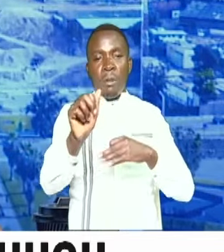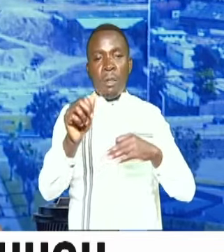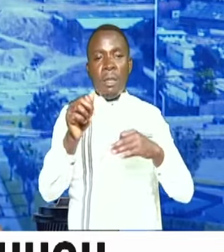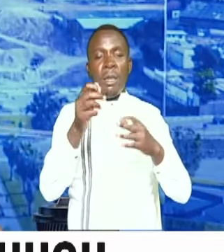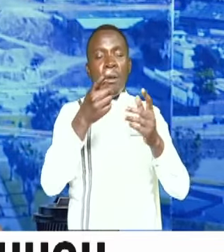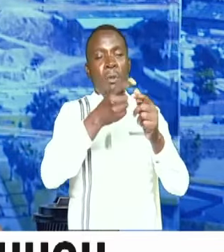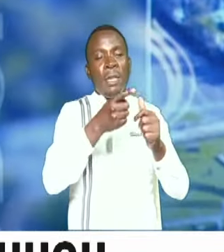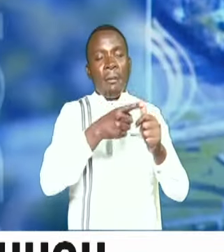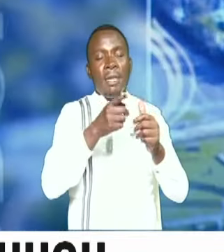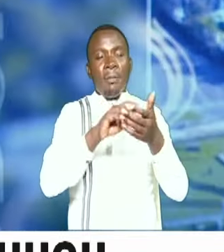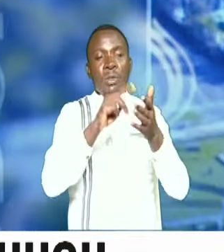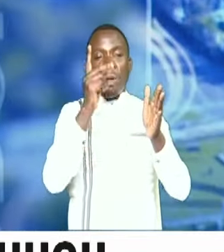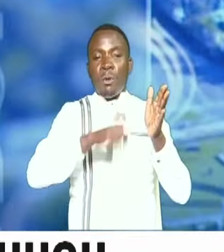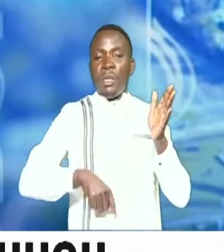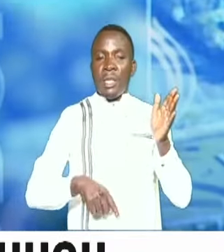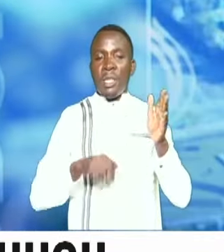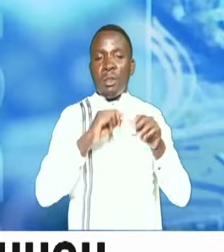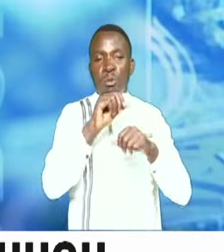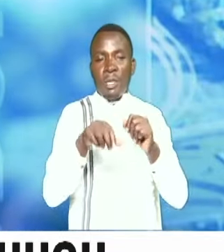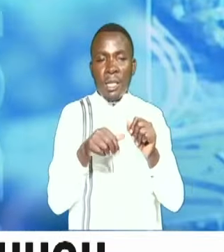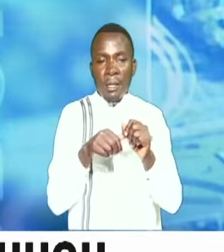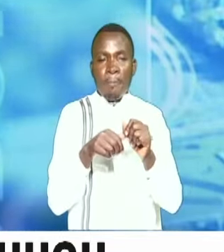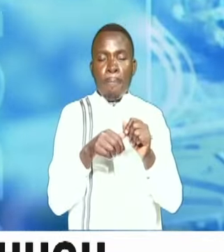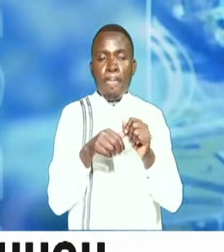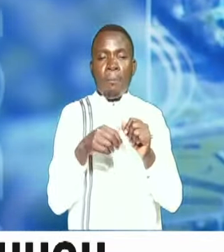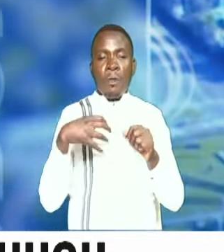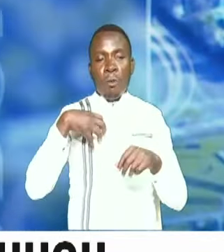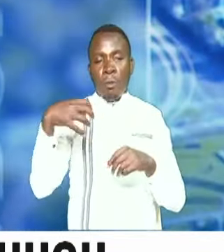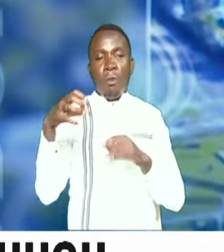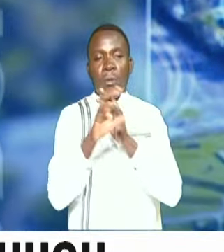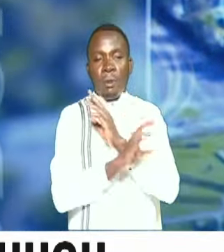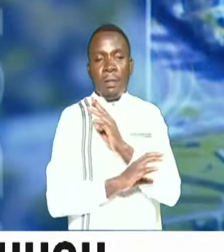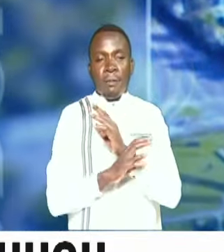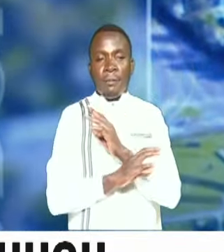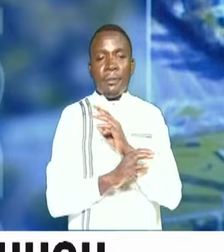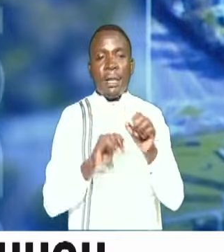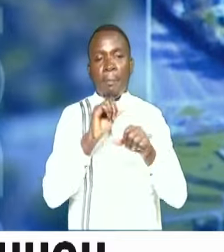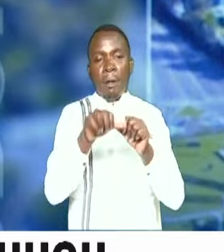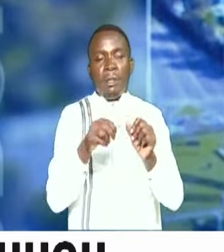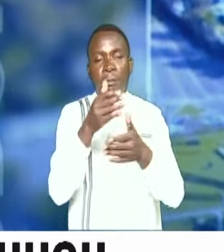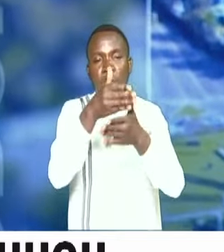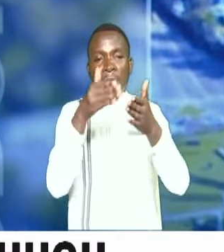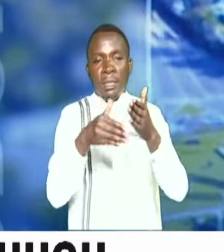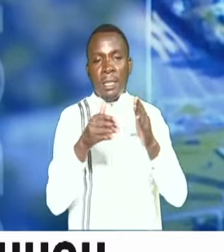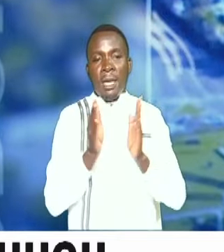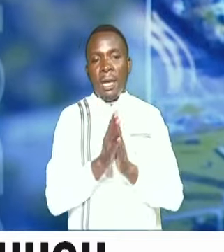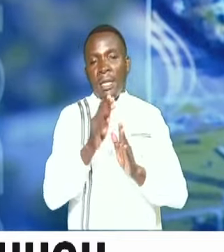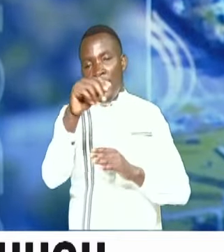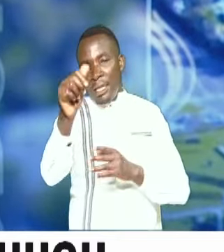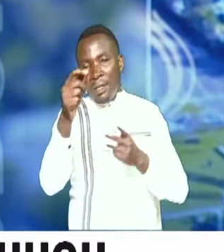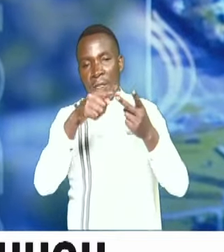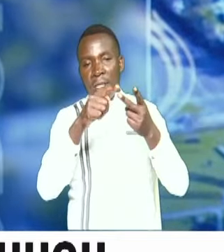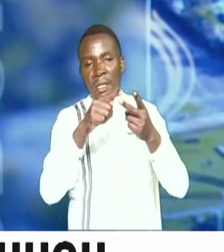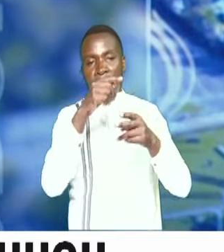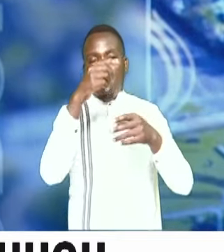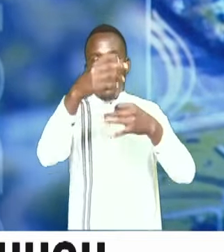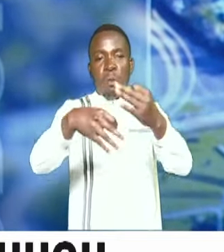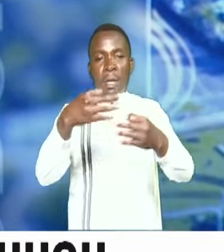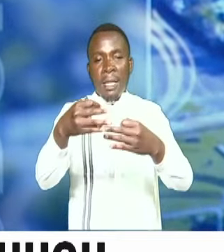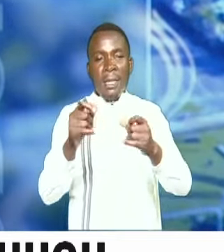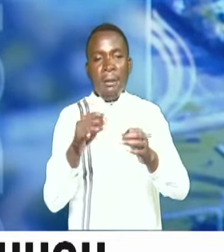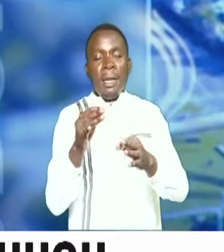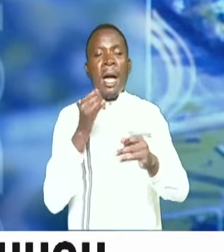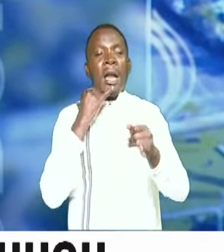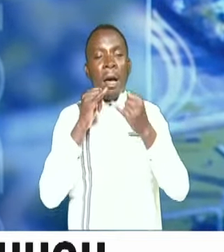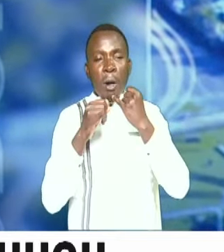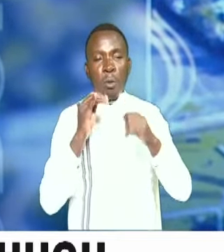cyambere bivuze iki ku bijyanye n'ukumbwa igihugu kuri ibyo by'ubwubatsi ndetse no kuri icyo ngicyo cy'urwo ruganda, niba hari amakuru